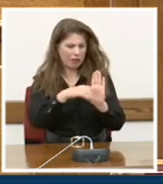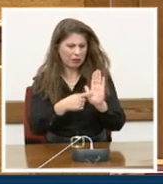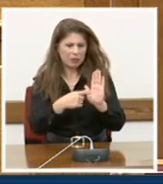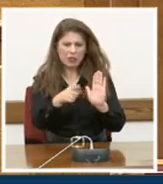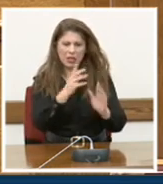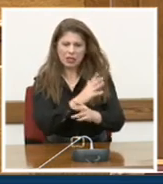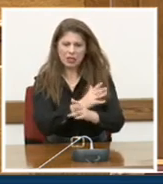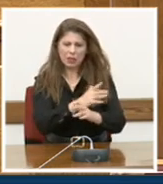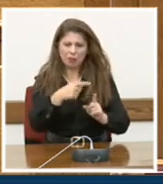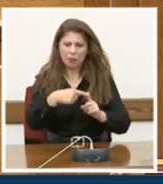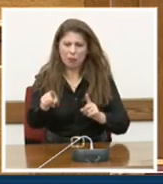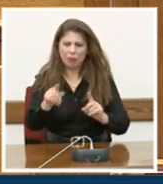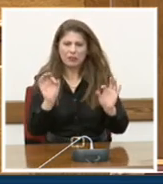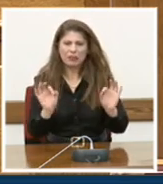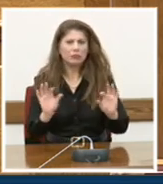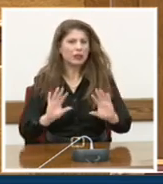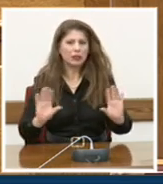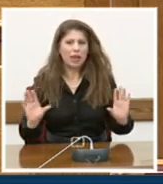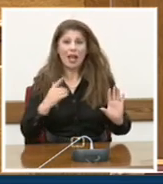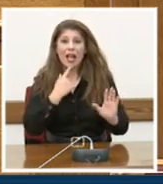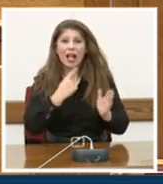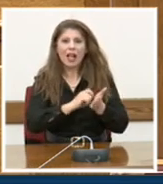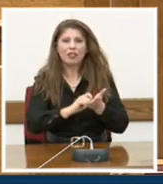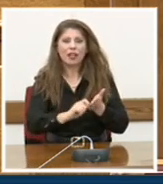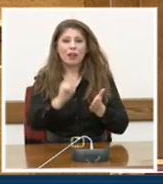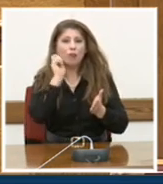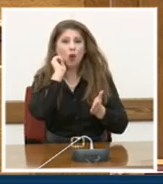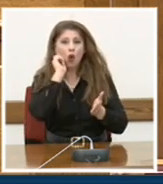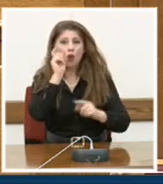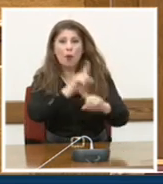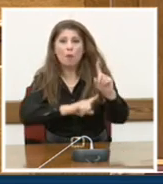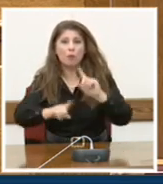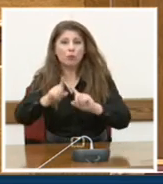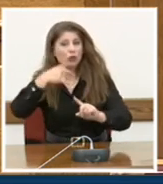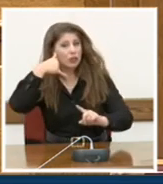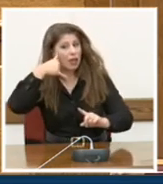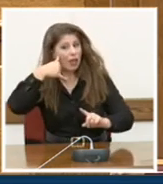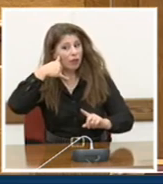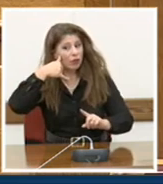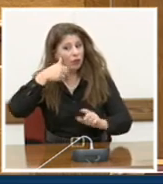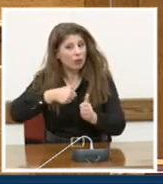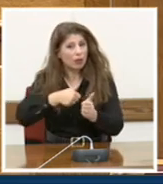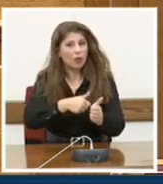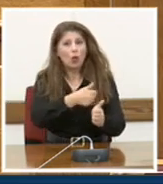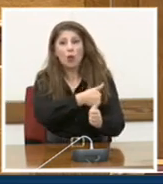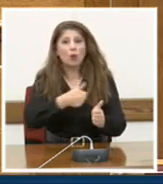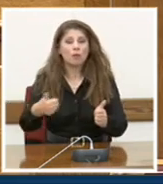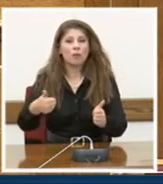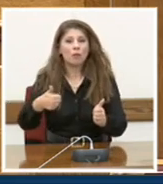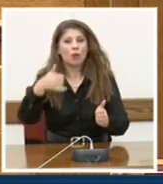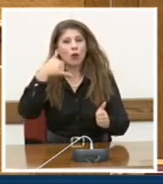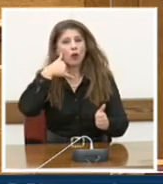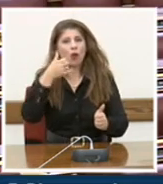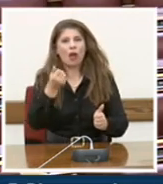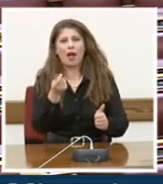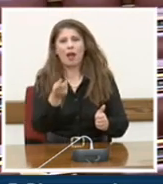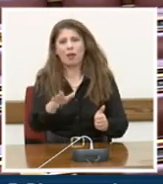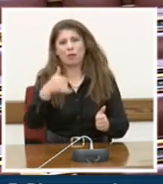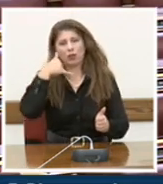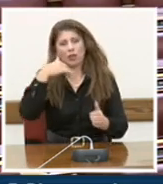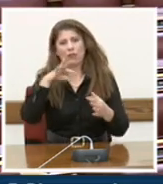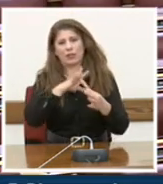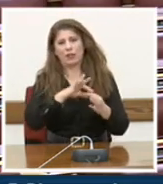καν να αναφέρει το όνομα του στόχου, παρά μόνο τον αριθμό της τηλεφωνικής σύνδεσης.